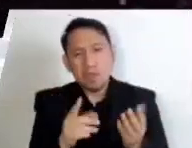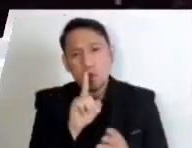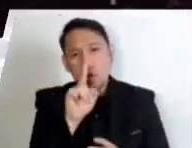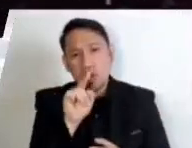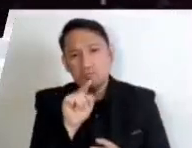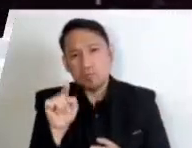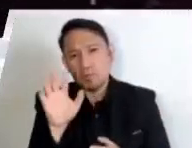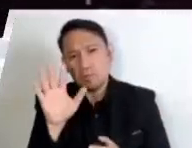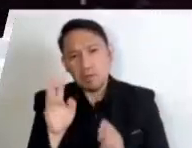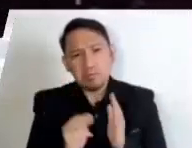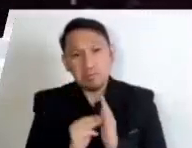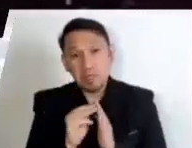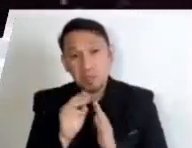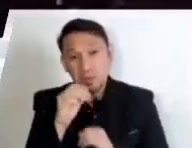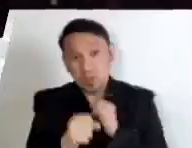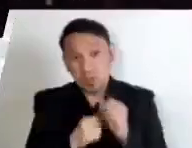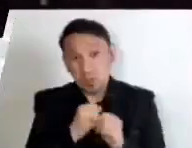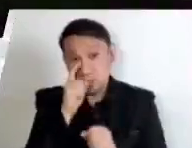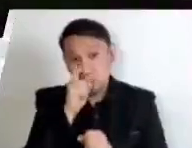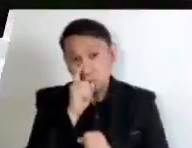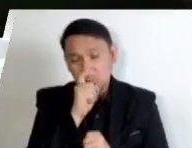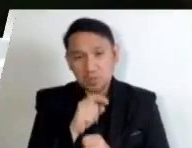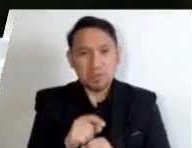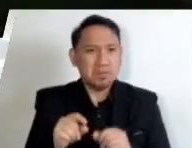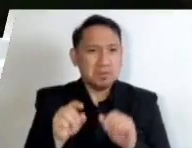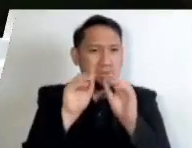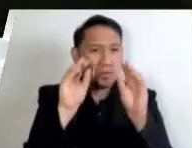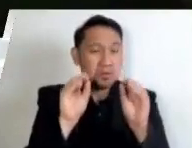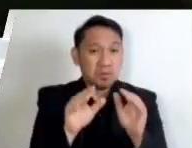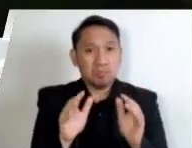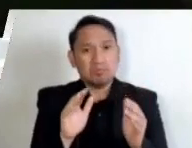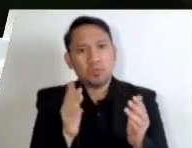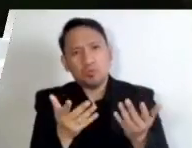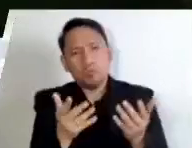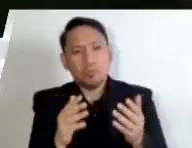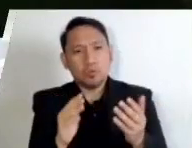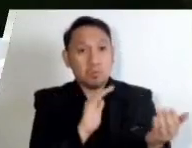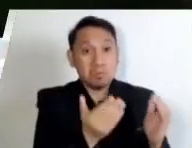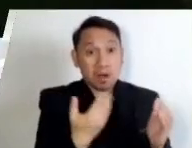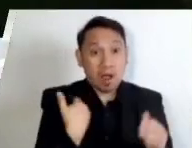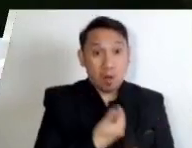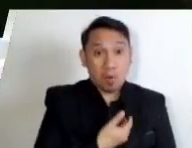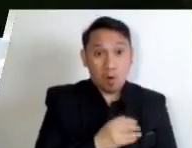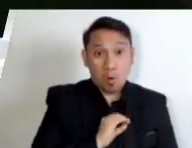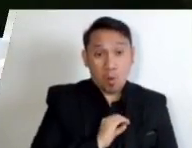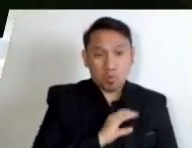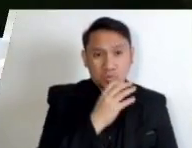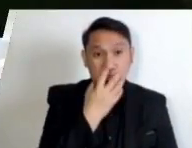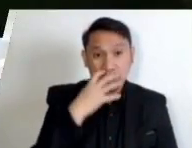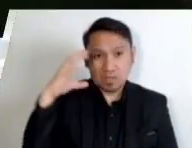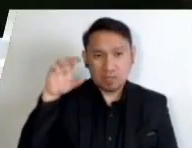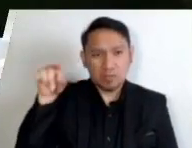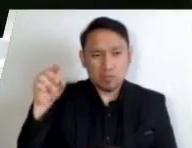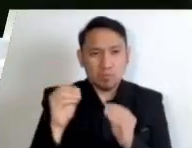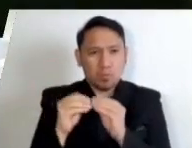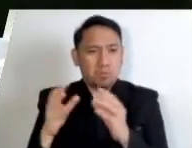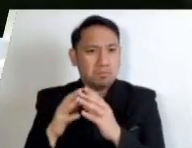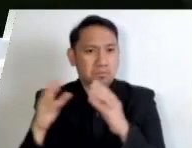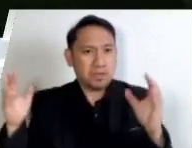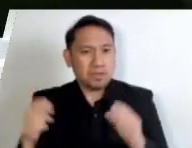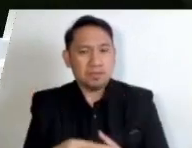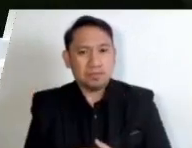1 hanggang 5 milyong taon. Ang ilan sa mga bituin doon ay mas malaki pa kaysa sa araw. Sa animated version, ang